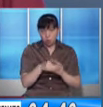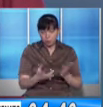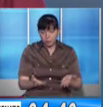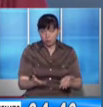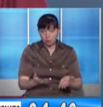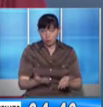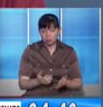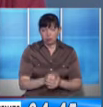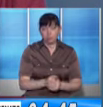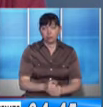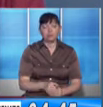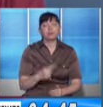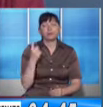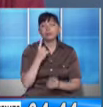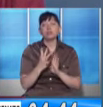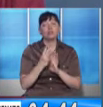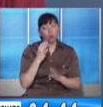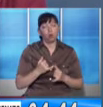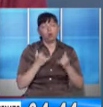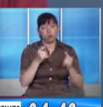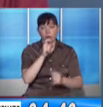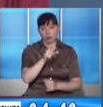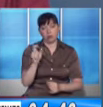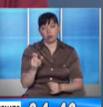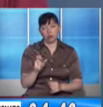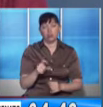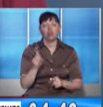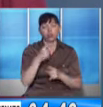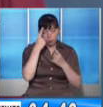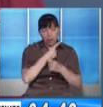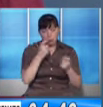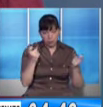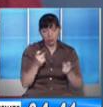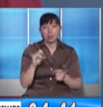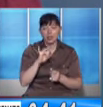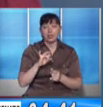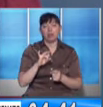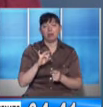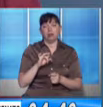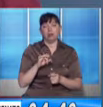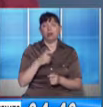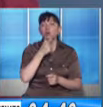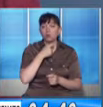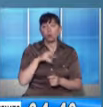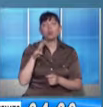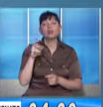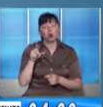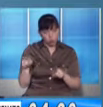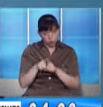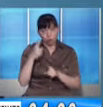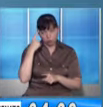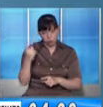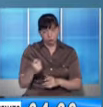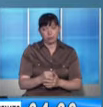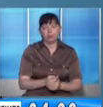întrebarea. În primul rând, stimați cetățeni, ca să vă informez și să-l informez încă o dată pe domnul Târguță,